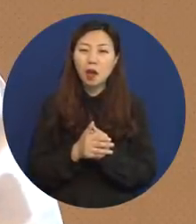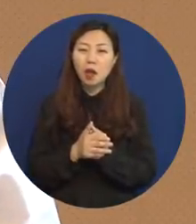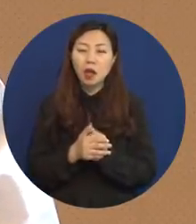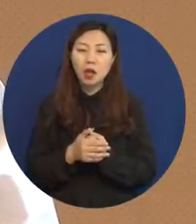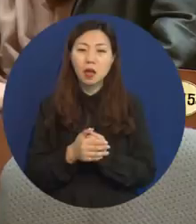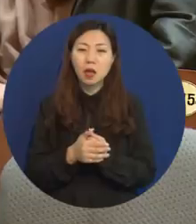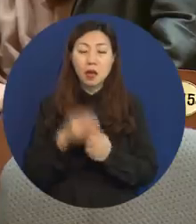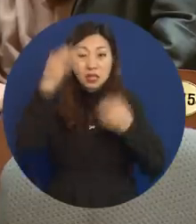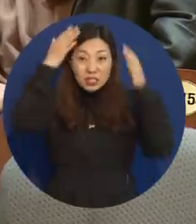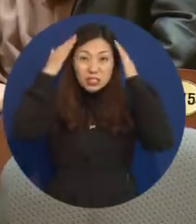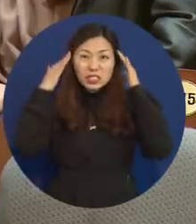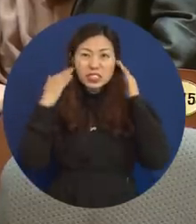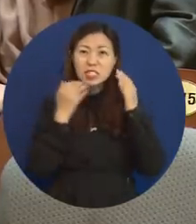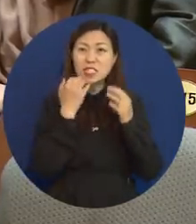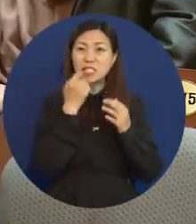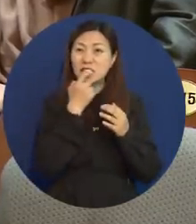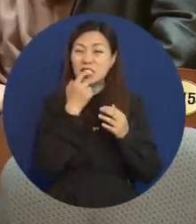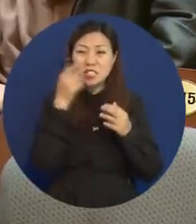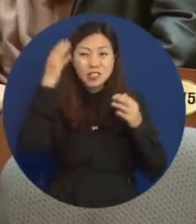화장하거나 이런 일이 없잖아요.